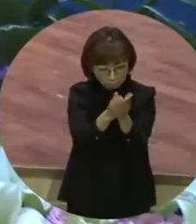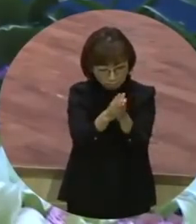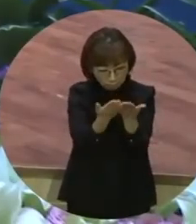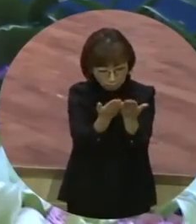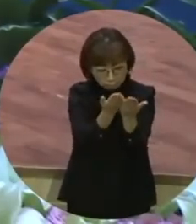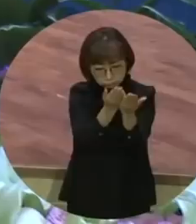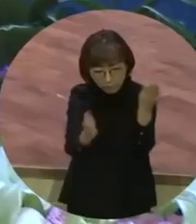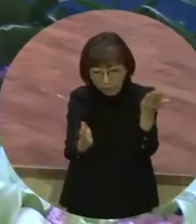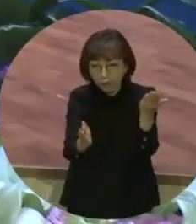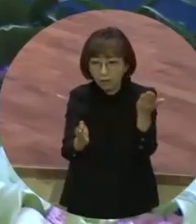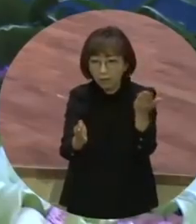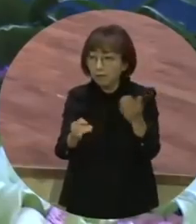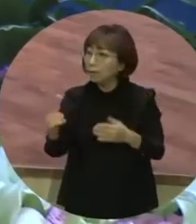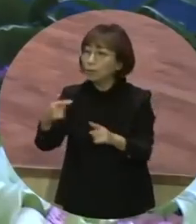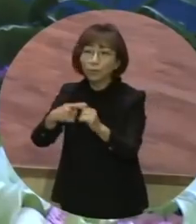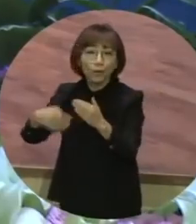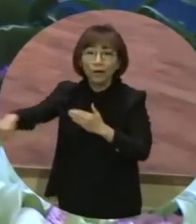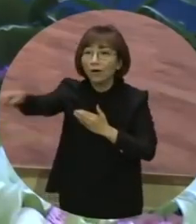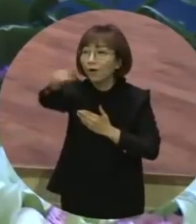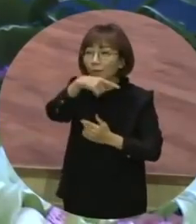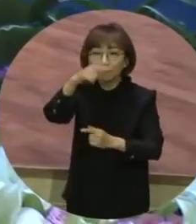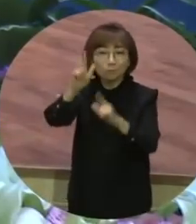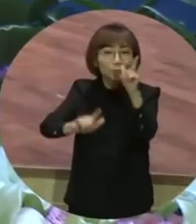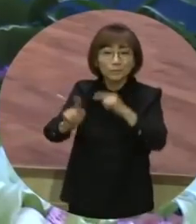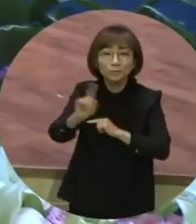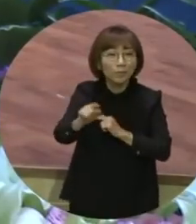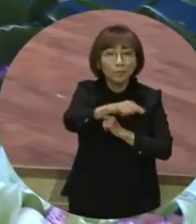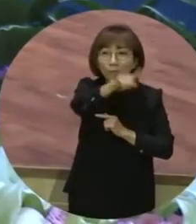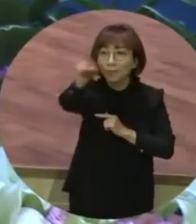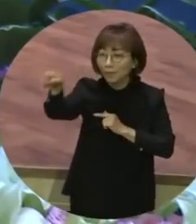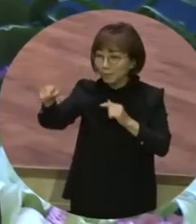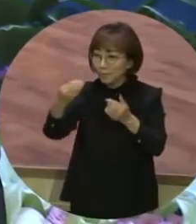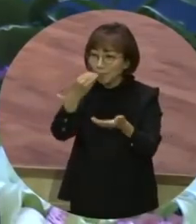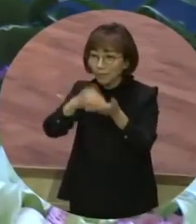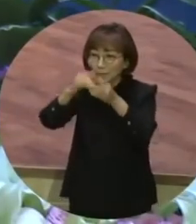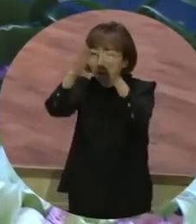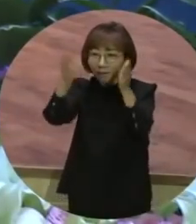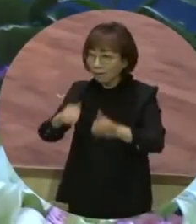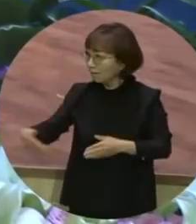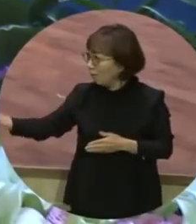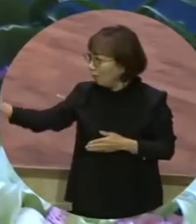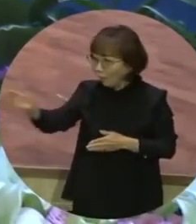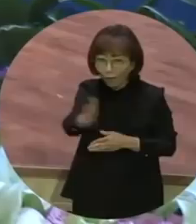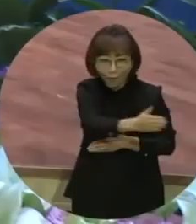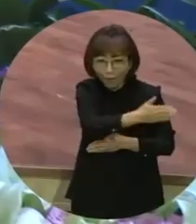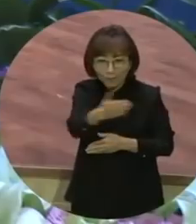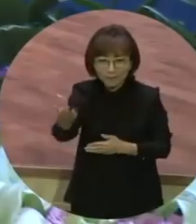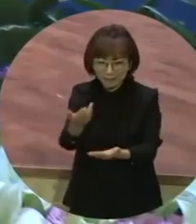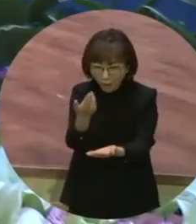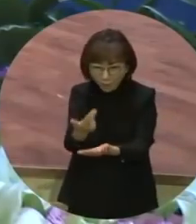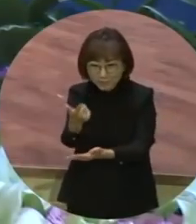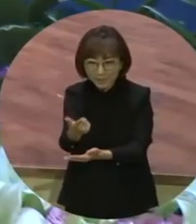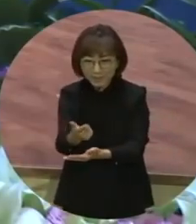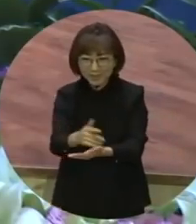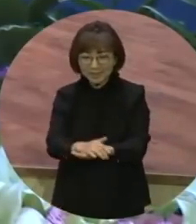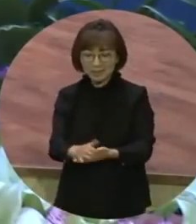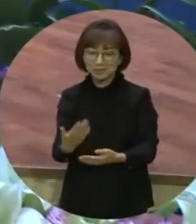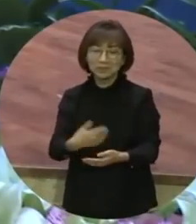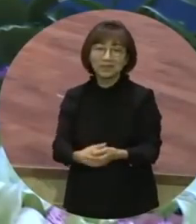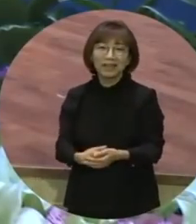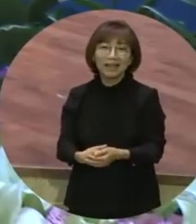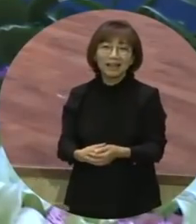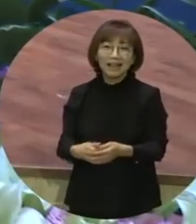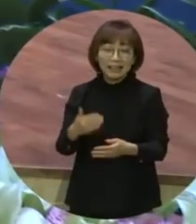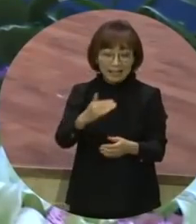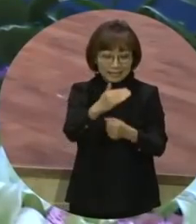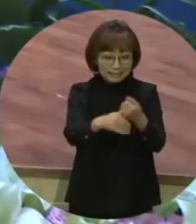없어요. 형상 만들지 말아면 안 만들어야지. 어떤 합리화를 해서 총회가 개를 해서 만들면